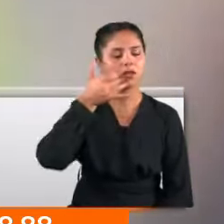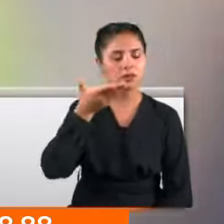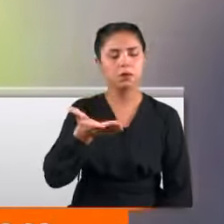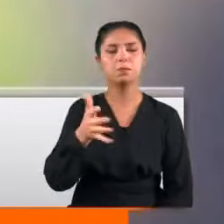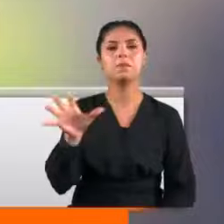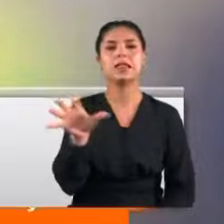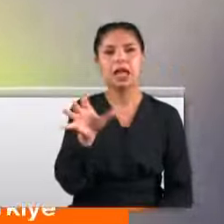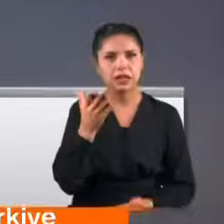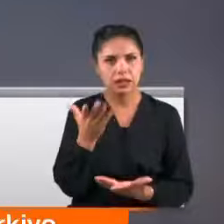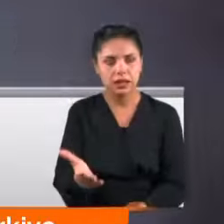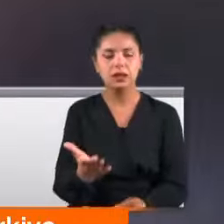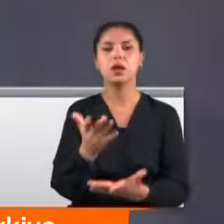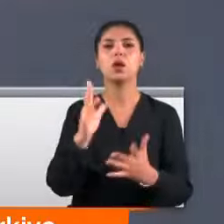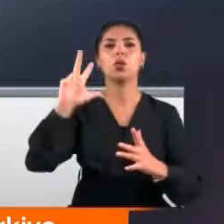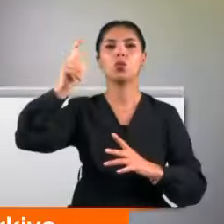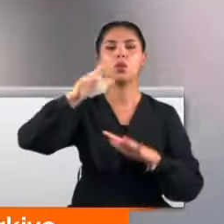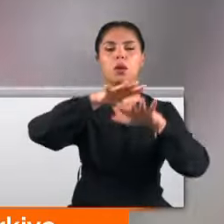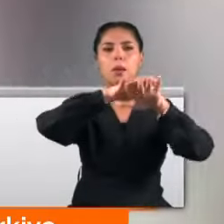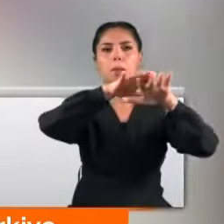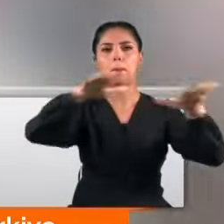hatta güneş panelleri.